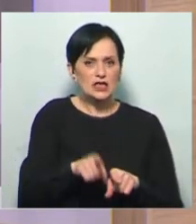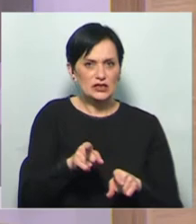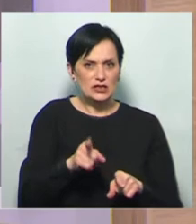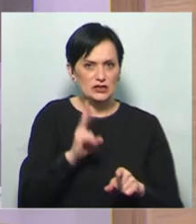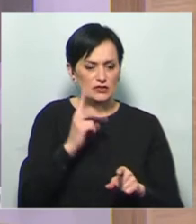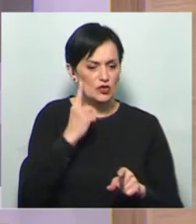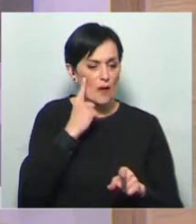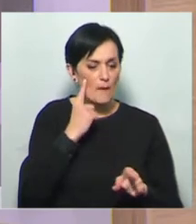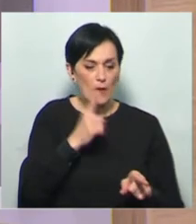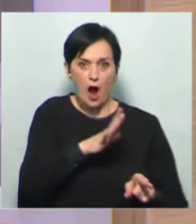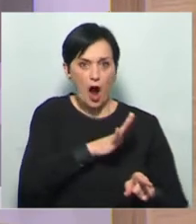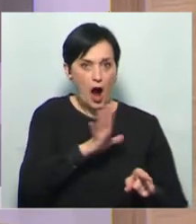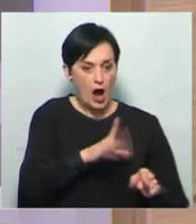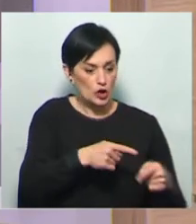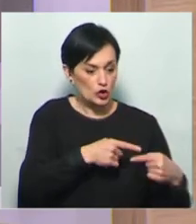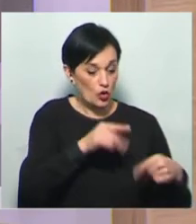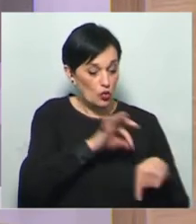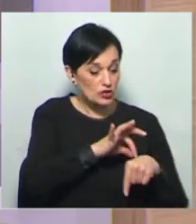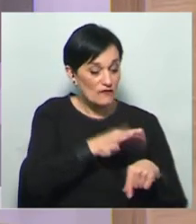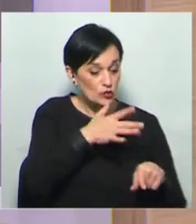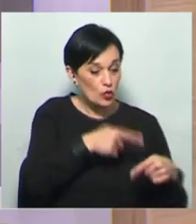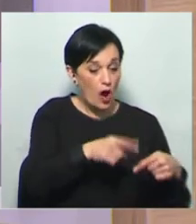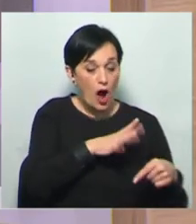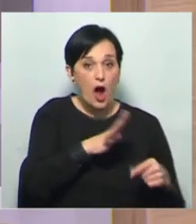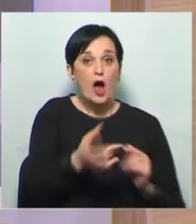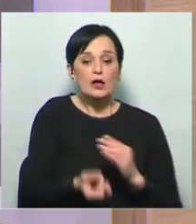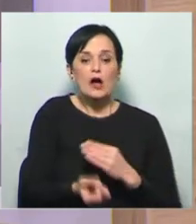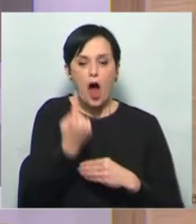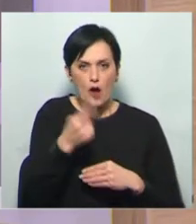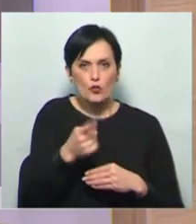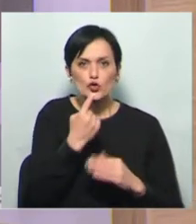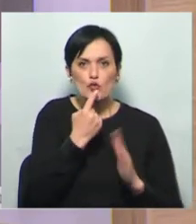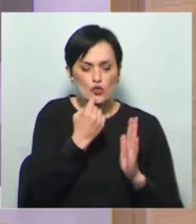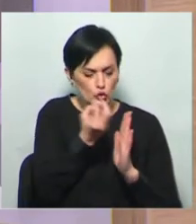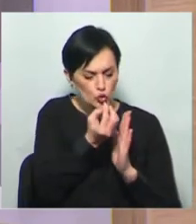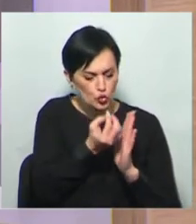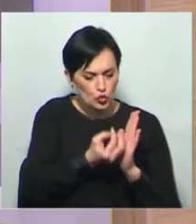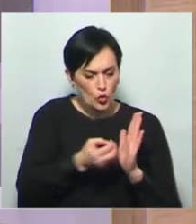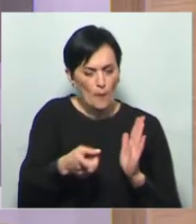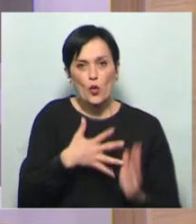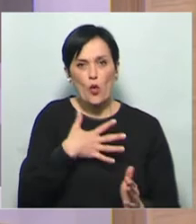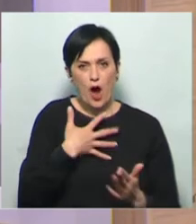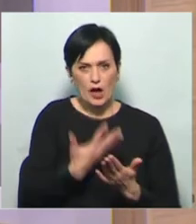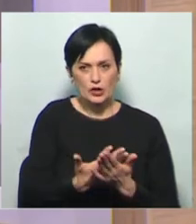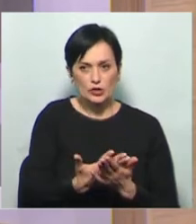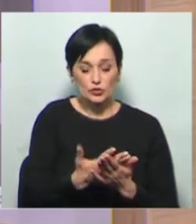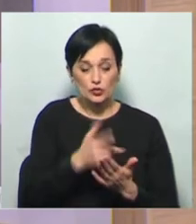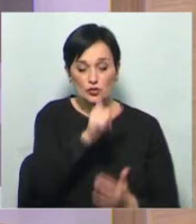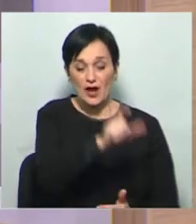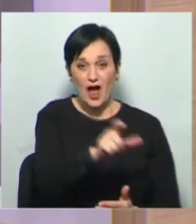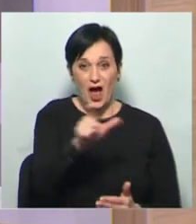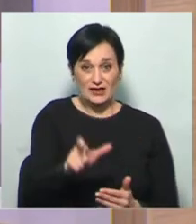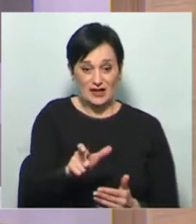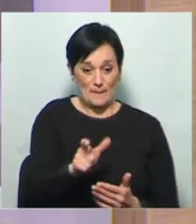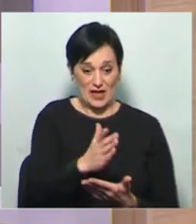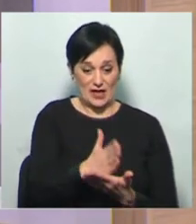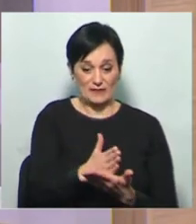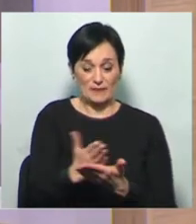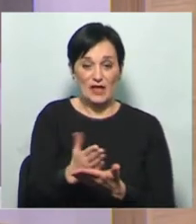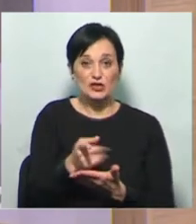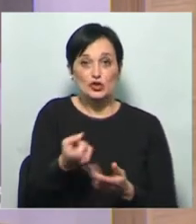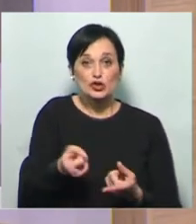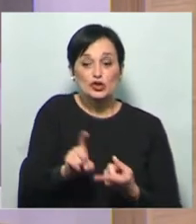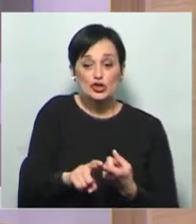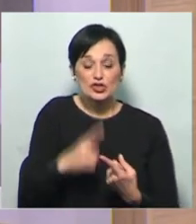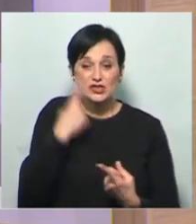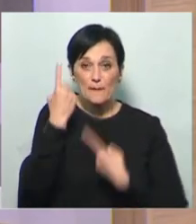მწვავე ფაზაში არ იყო. აღმოჩნდა, რომ თრომბოზი აქაც აქტუალურია და ამიტომ ადამიანთა ის ნაწილი, ვისაც აქვს ამის